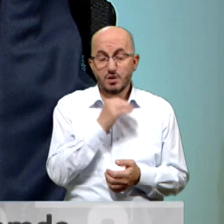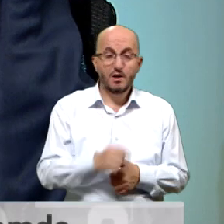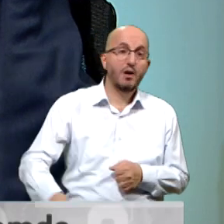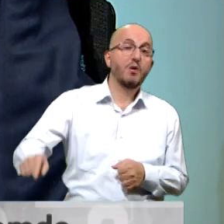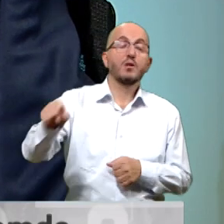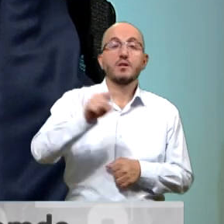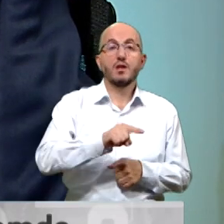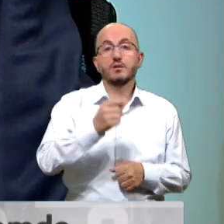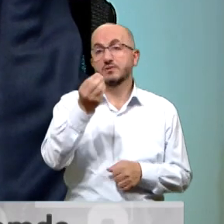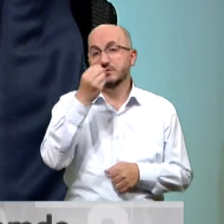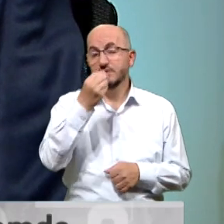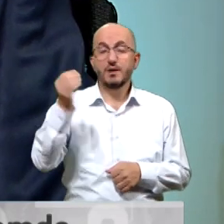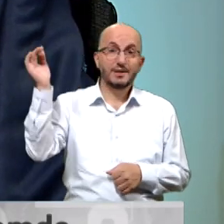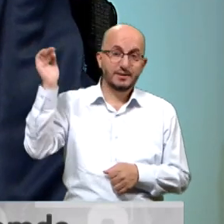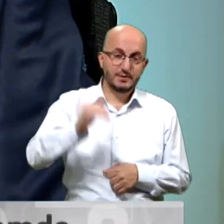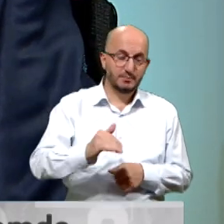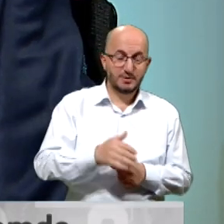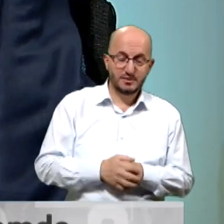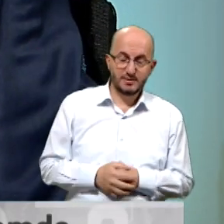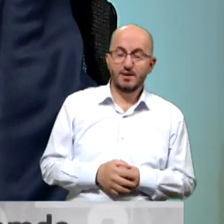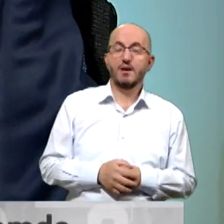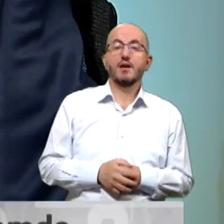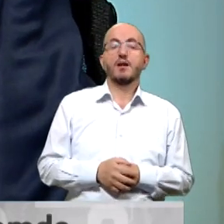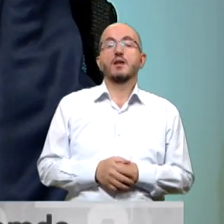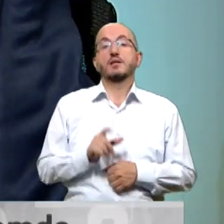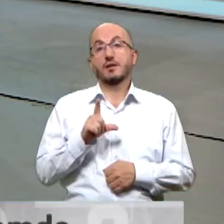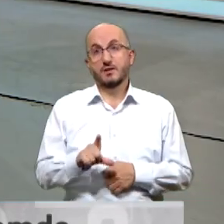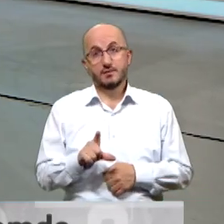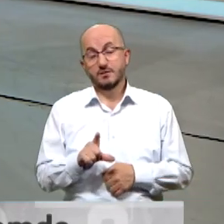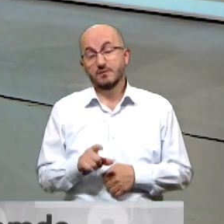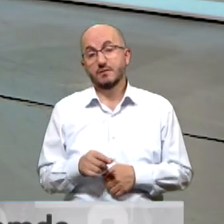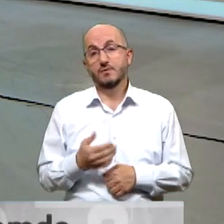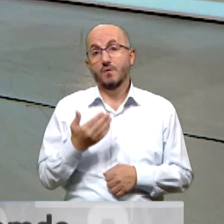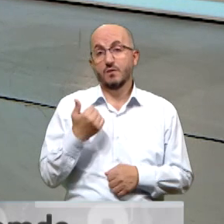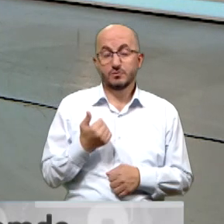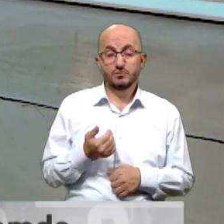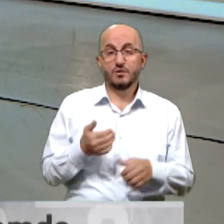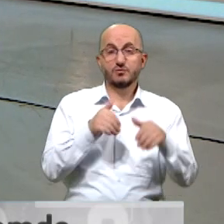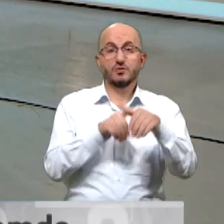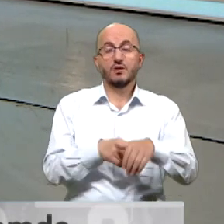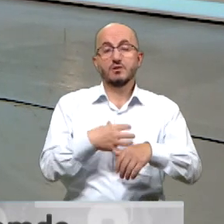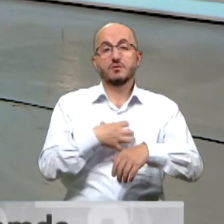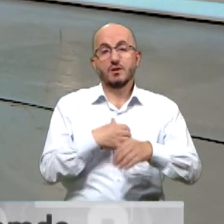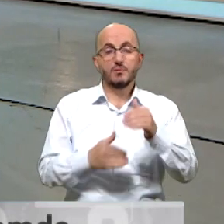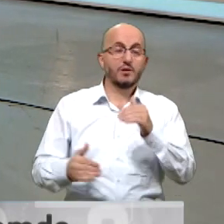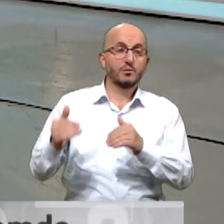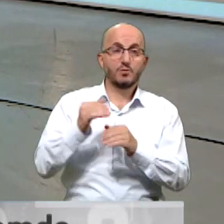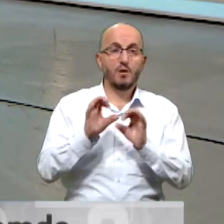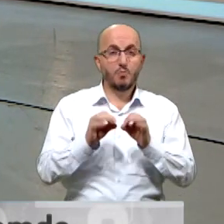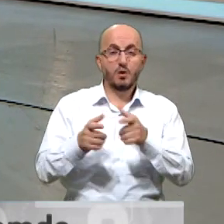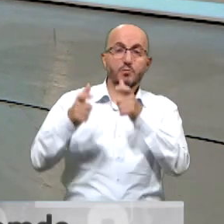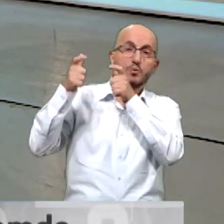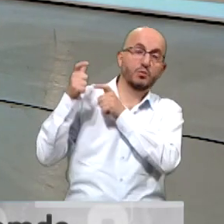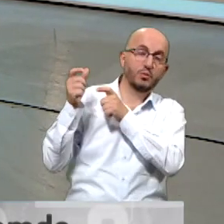onların yemek getirmesi, ikramda bulunması gerekir. Yoksa cenaze sahiplerinin üzerine böyle bir yük